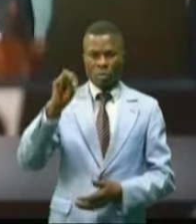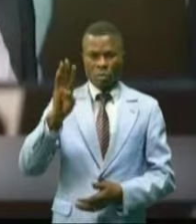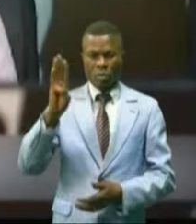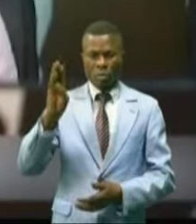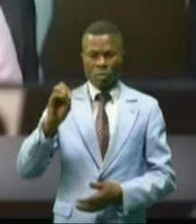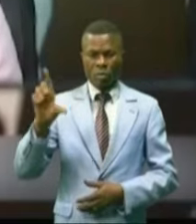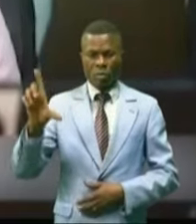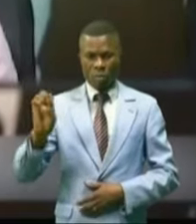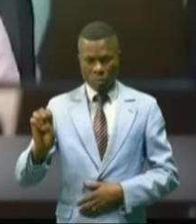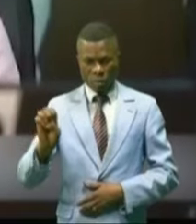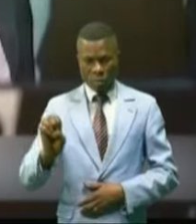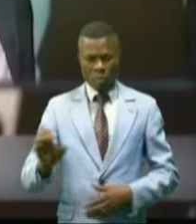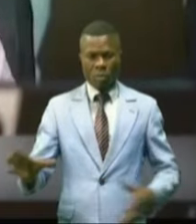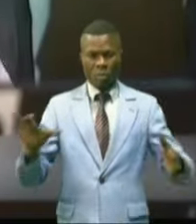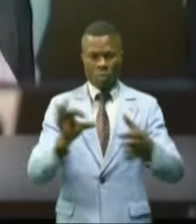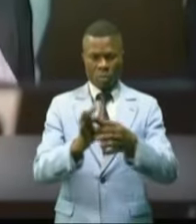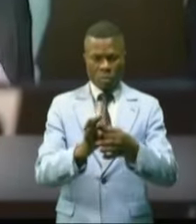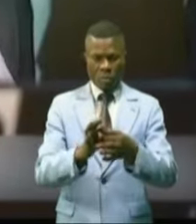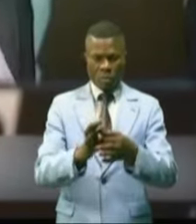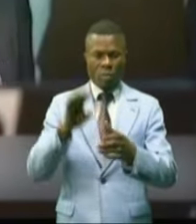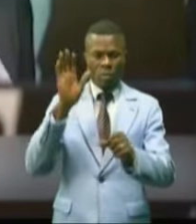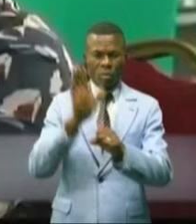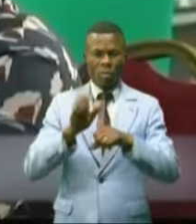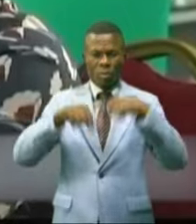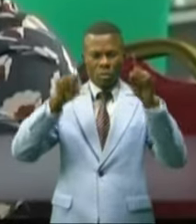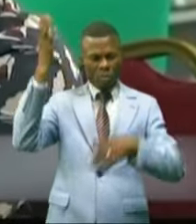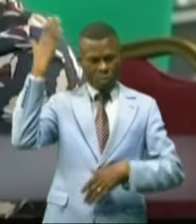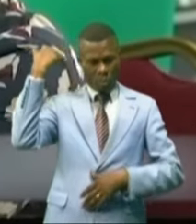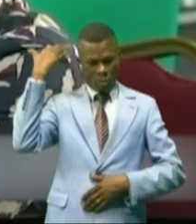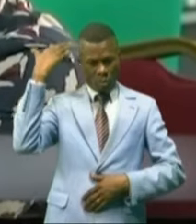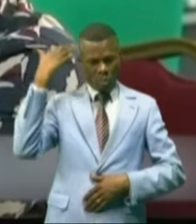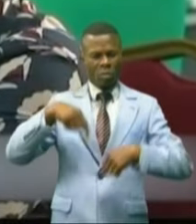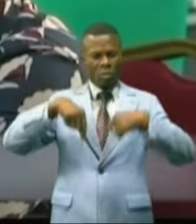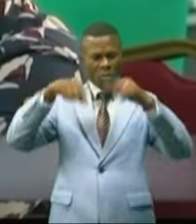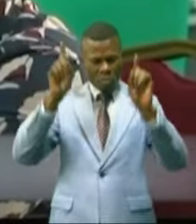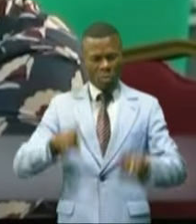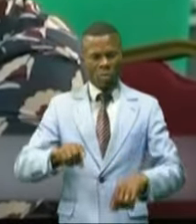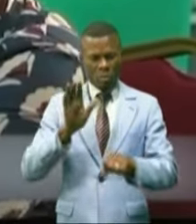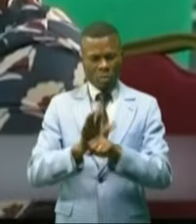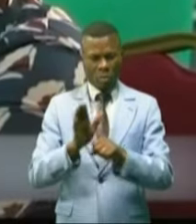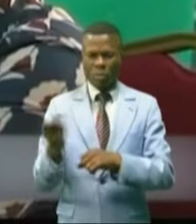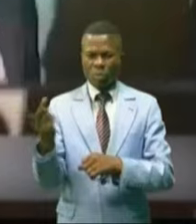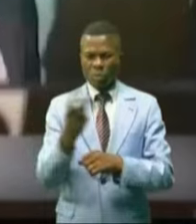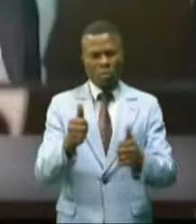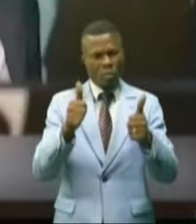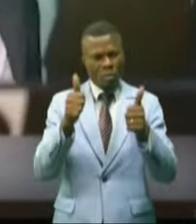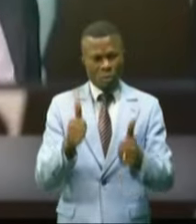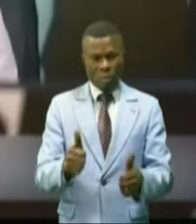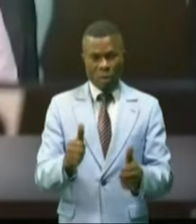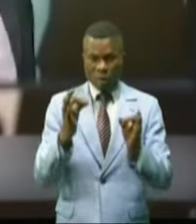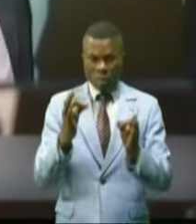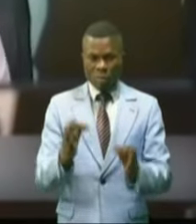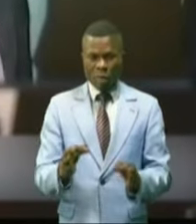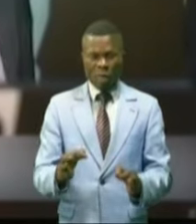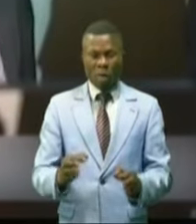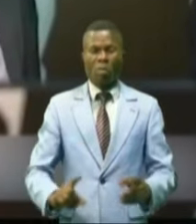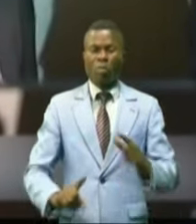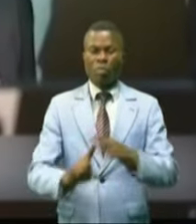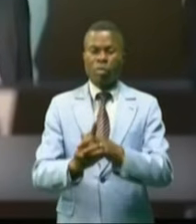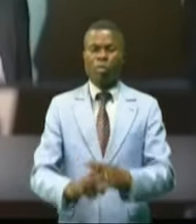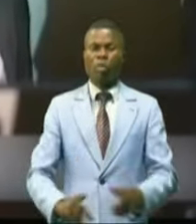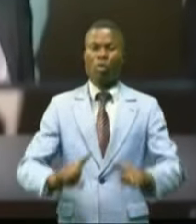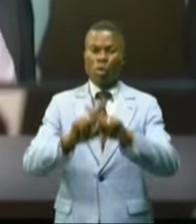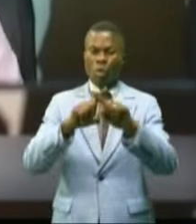habite et cohabite ensemble depuis des décennies, depuis des siècles. Il s'agit là des deux communautés les plus proches, sur le